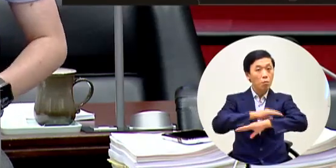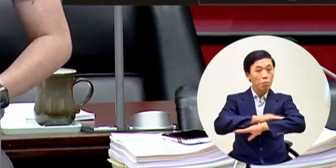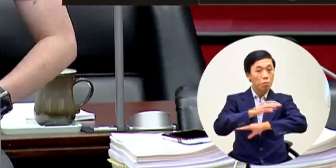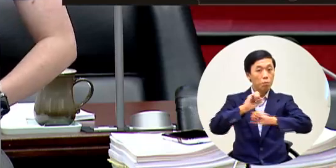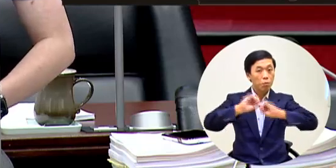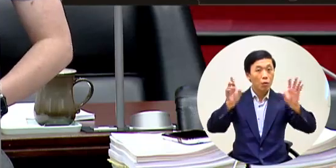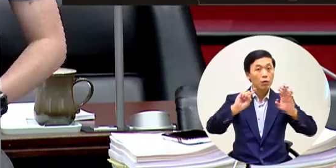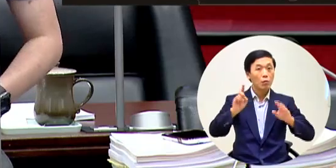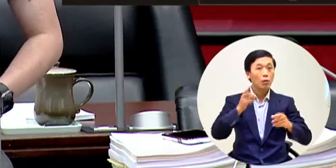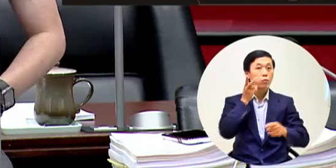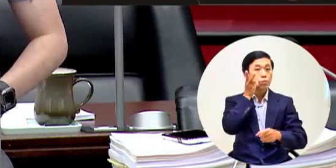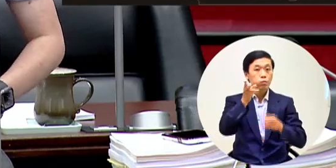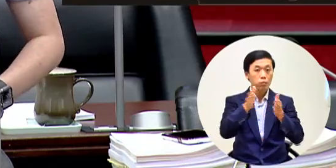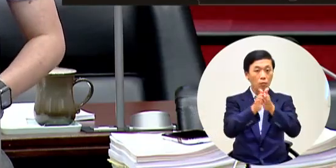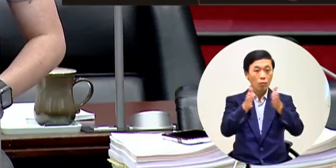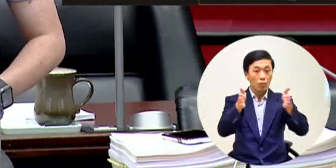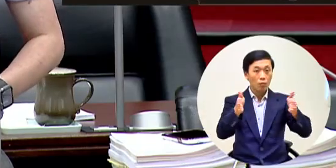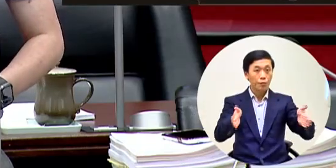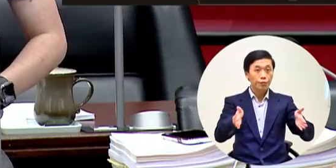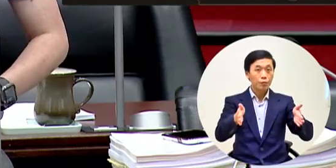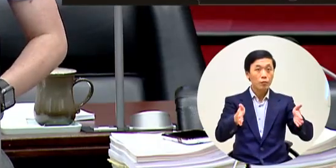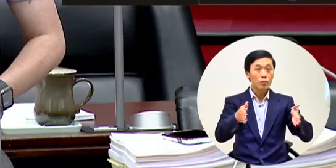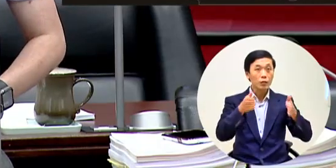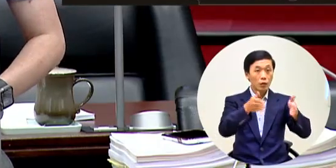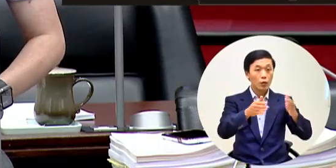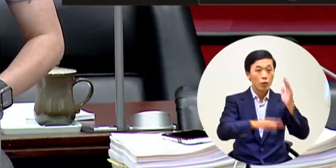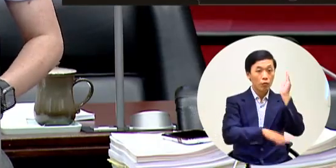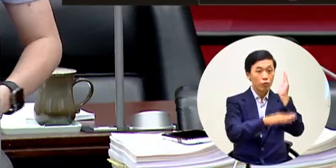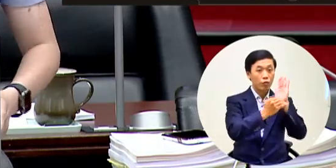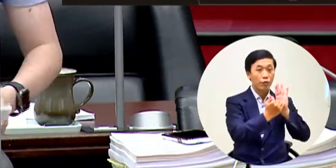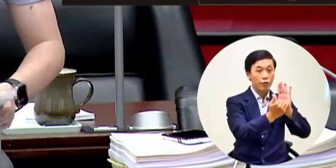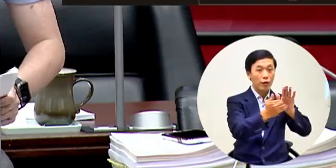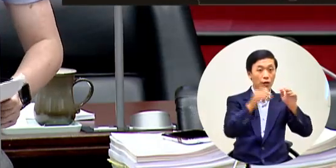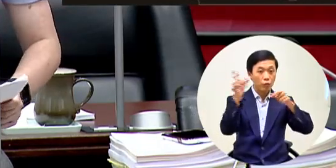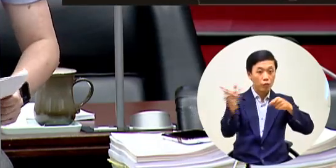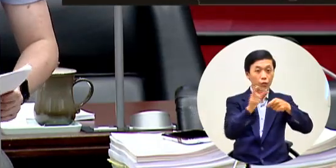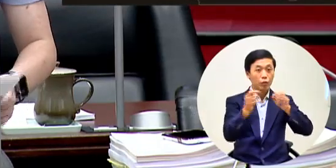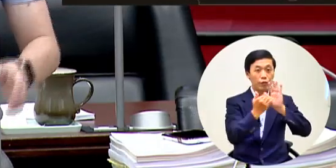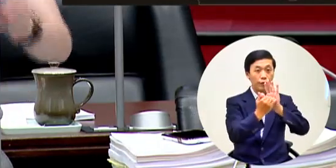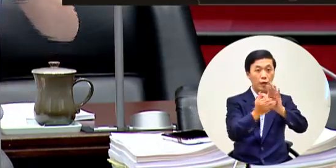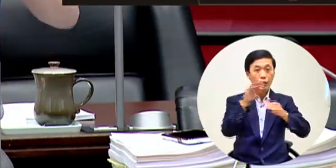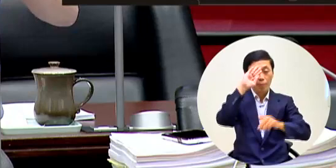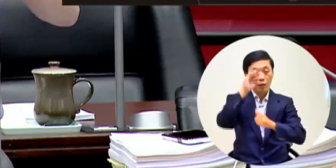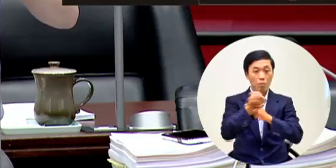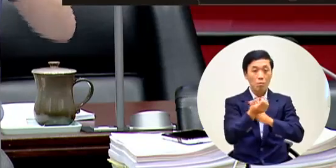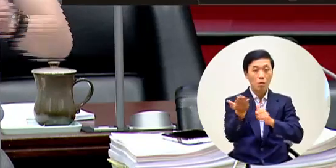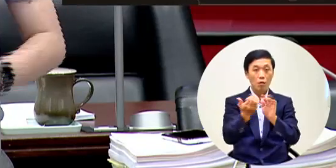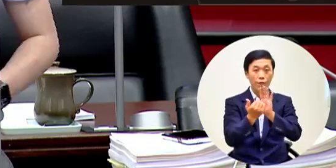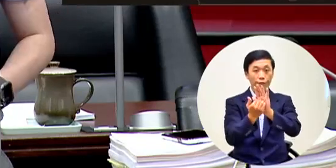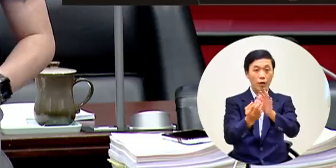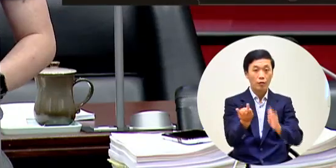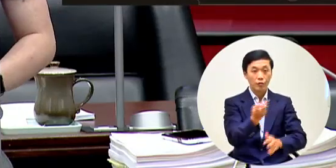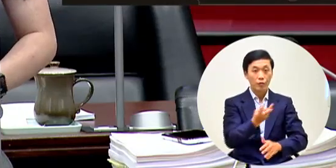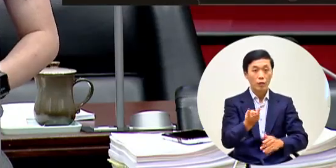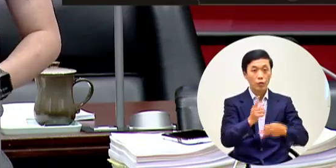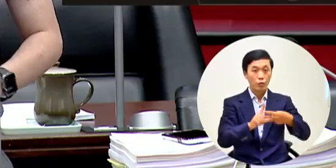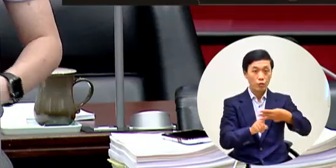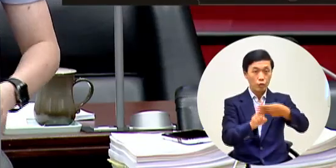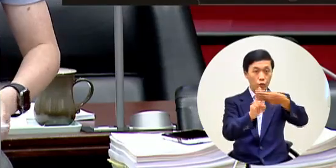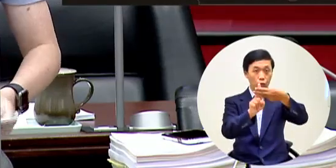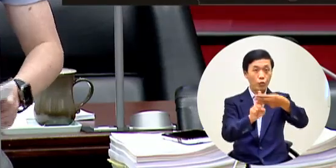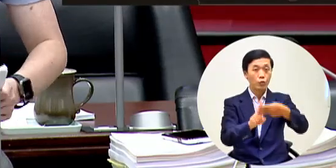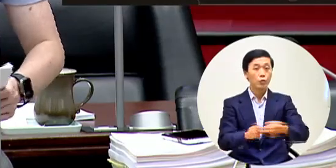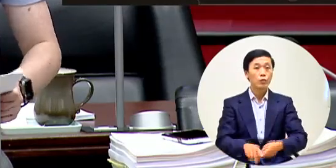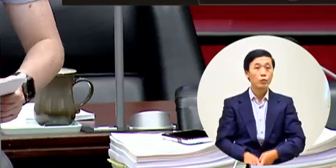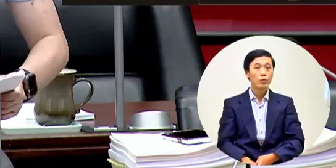两个月。以防汛、防台还有防疫为首要目标了哈。